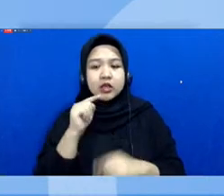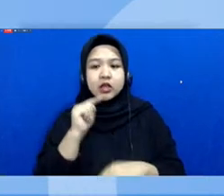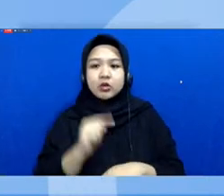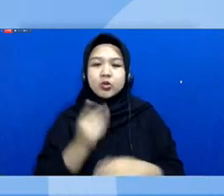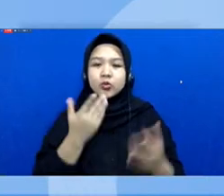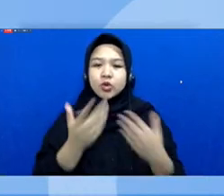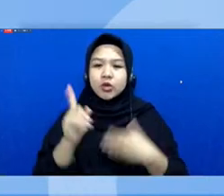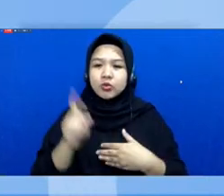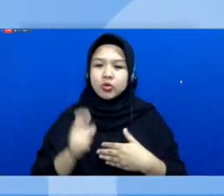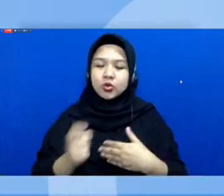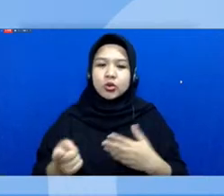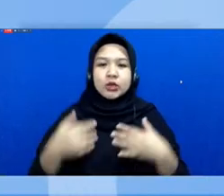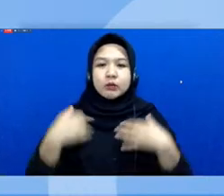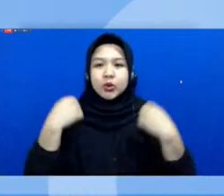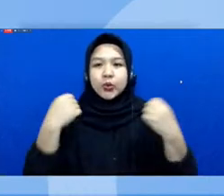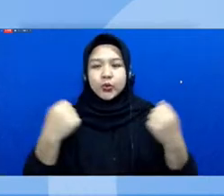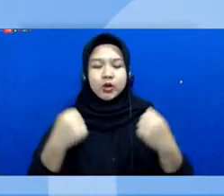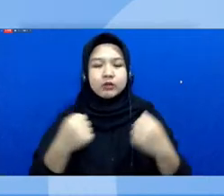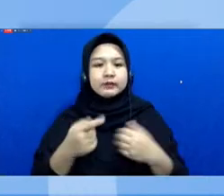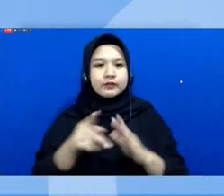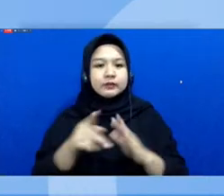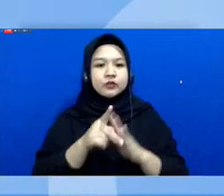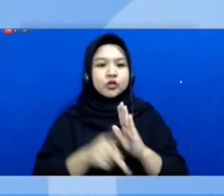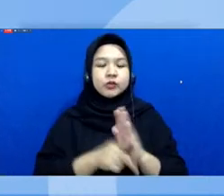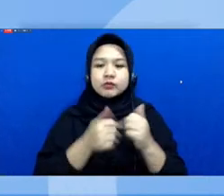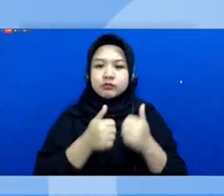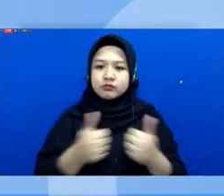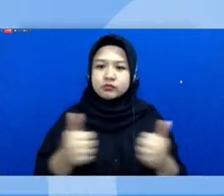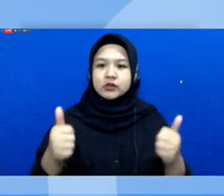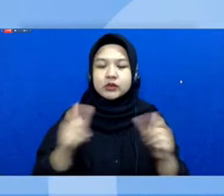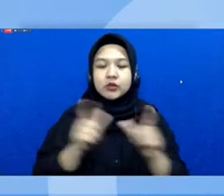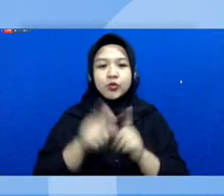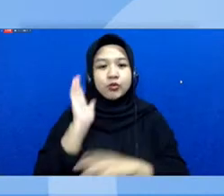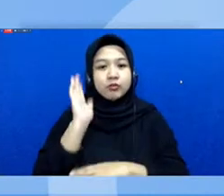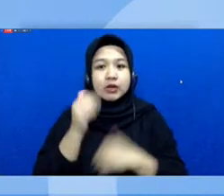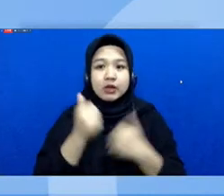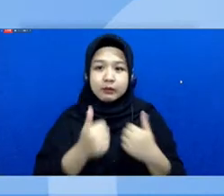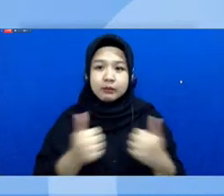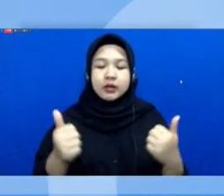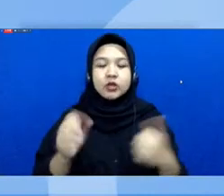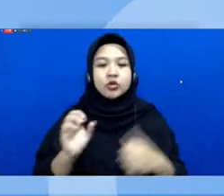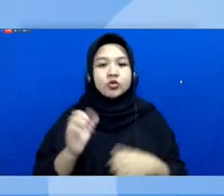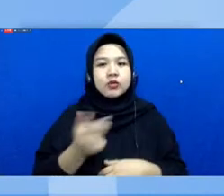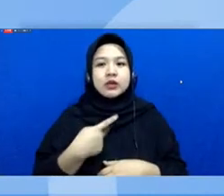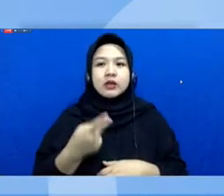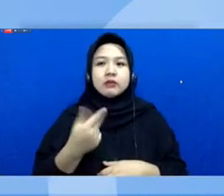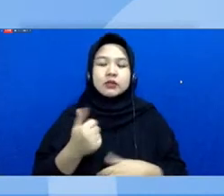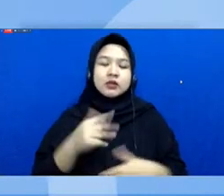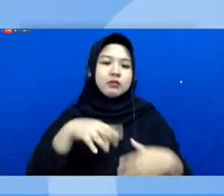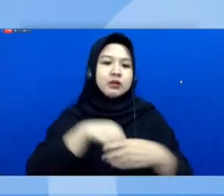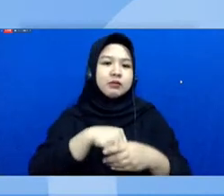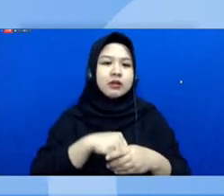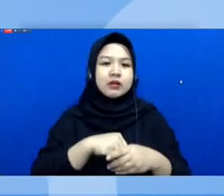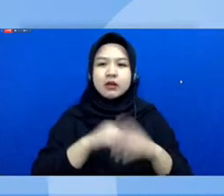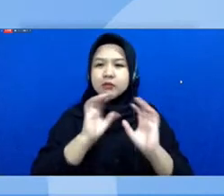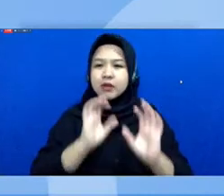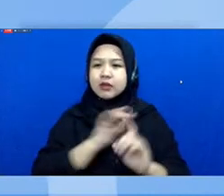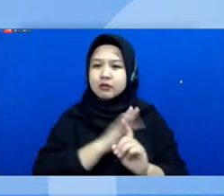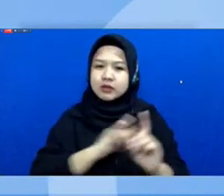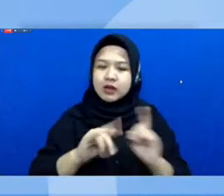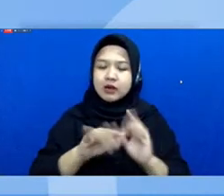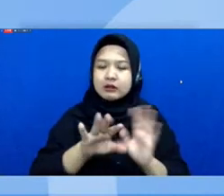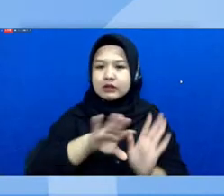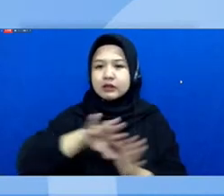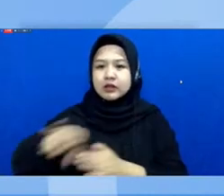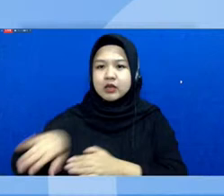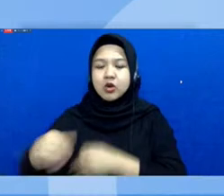perlu diperkuat. Saya rasa ini merupakan program yang baik, webinar yang baik, agar kita bisa melibatkan juga lapisan masyarakat yang tertinggal